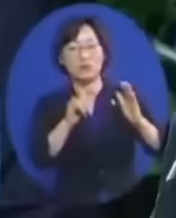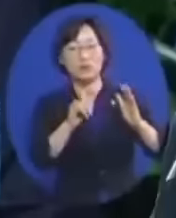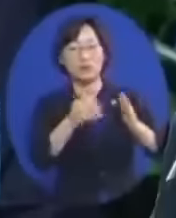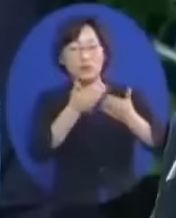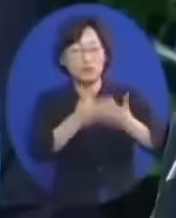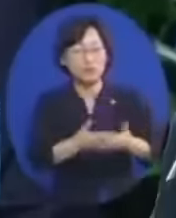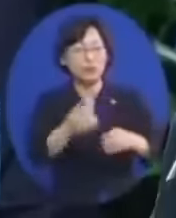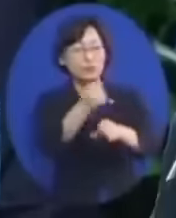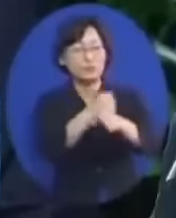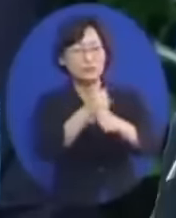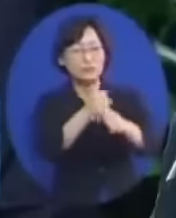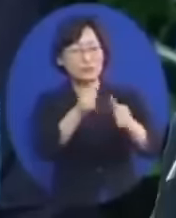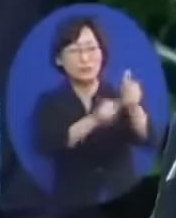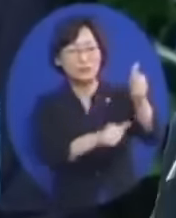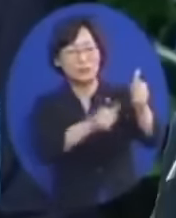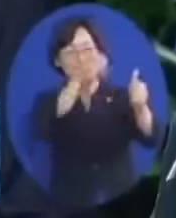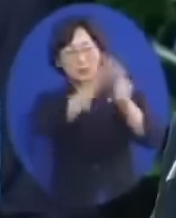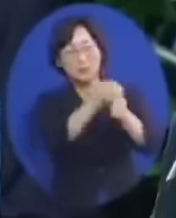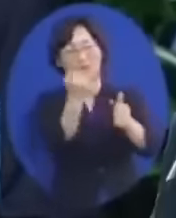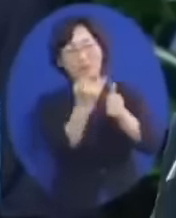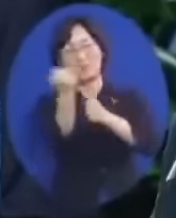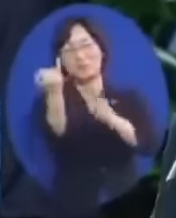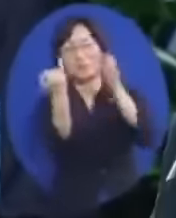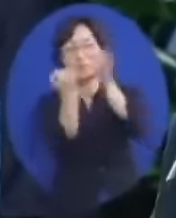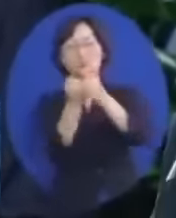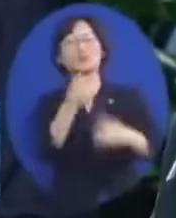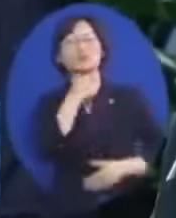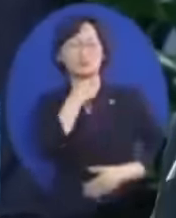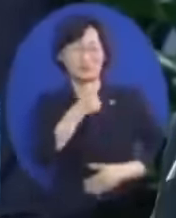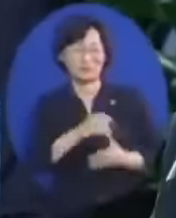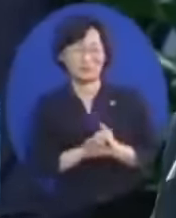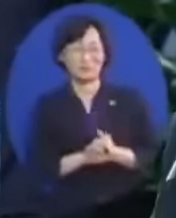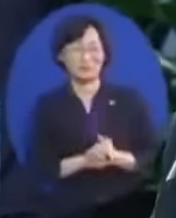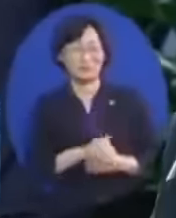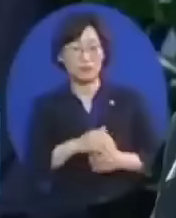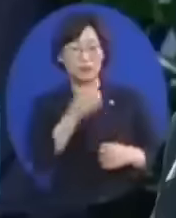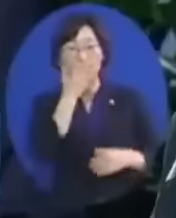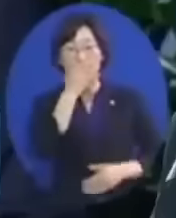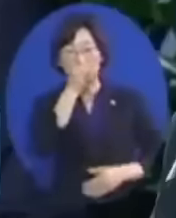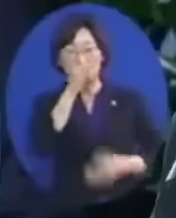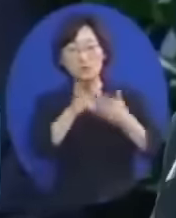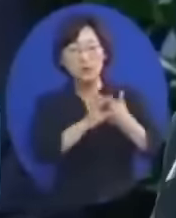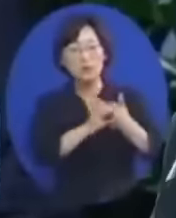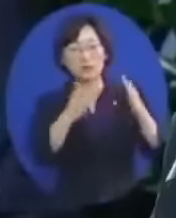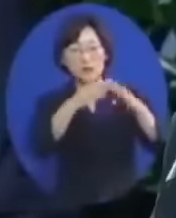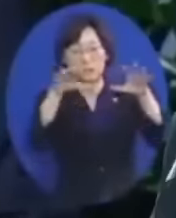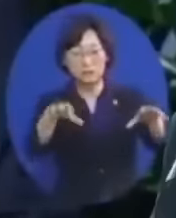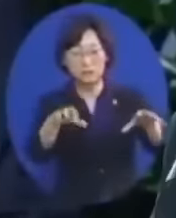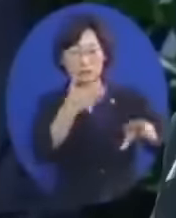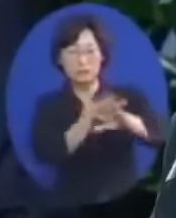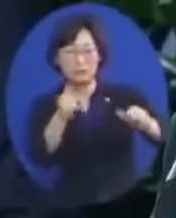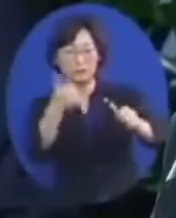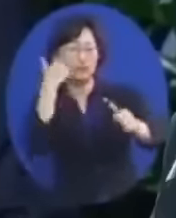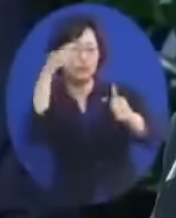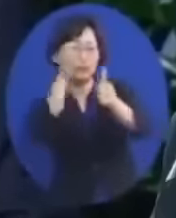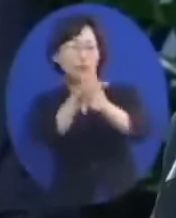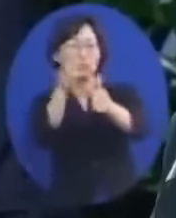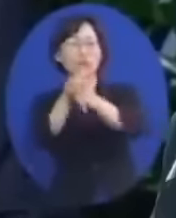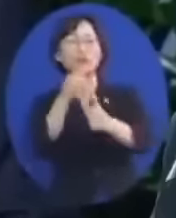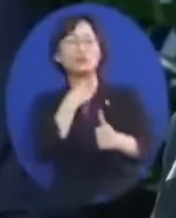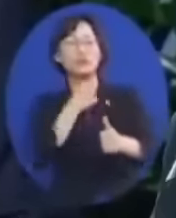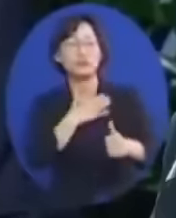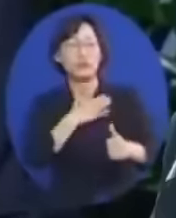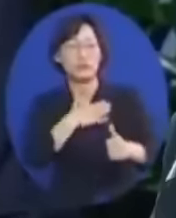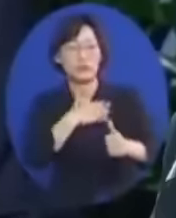남편은 아내에게 맡기고 싶고 아내는 남편에게 맡기고 싶습니다. 할수 있으면 이웃에게는 무거운 짐을 맡기더라도 우리는 안